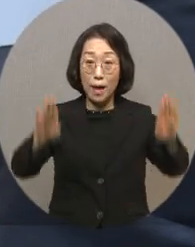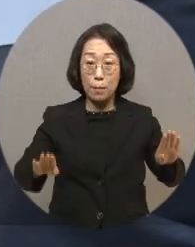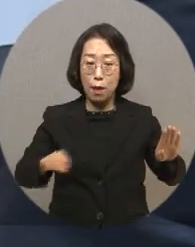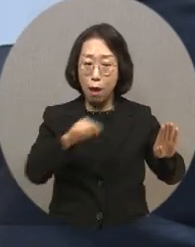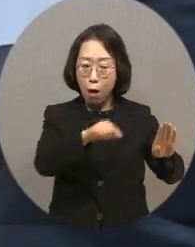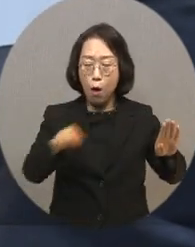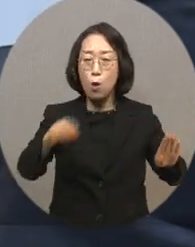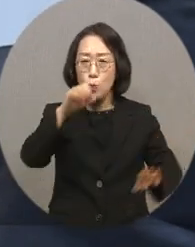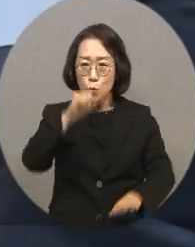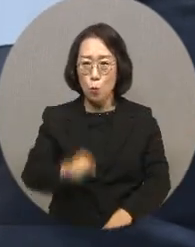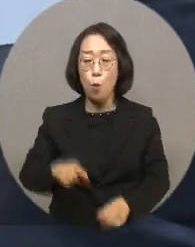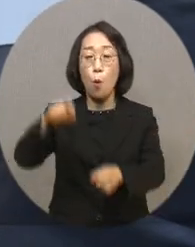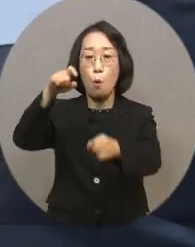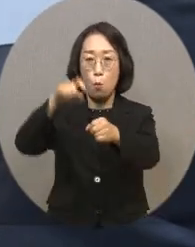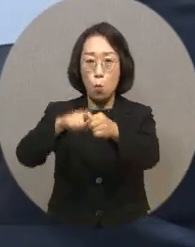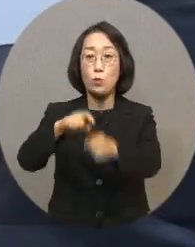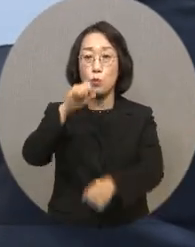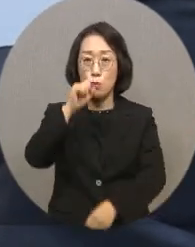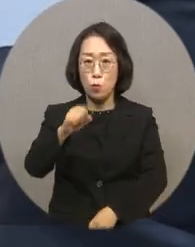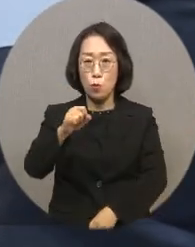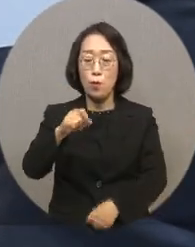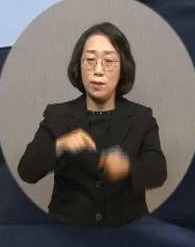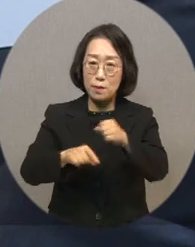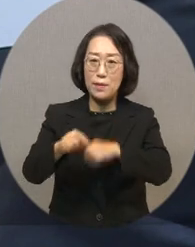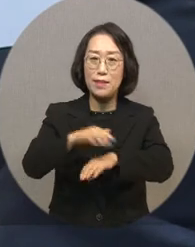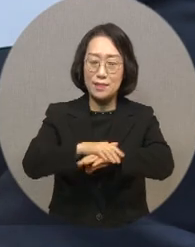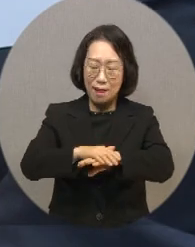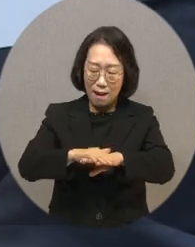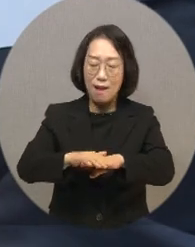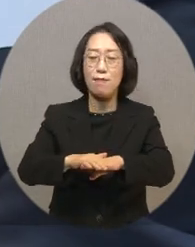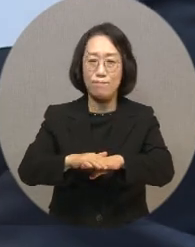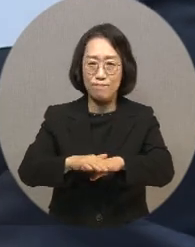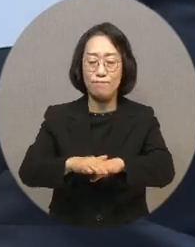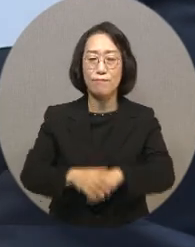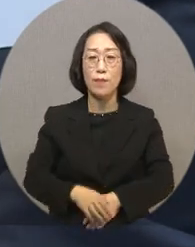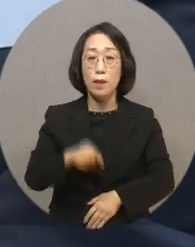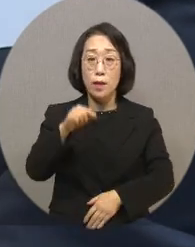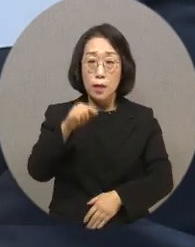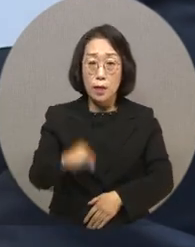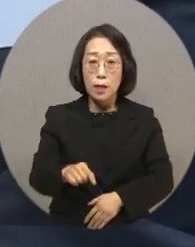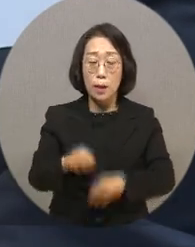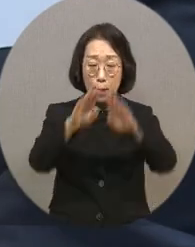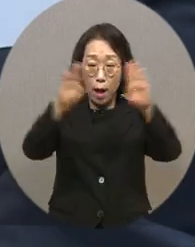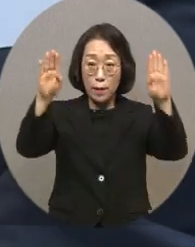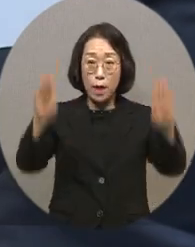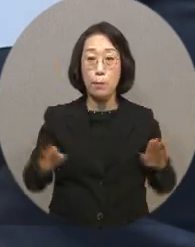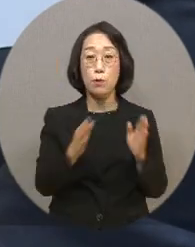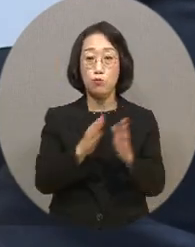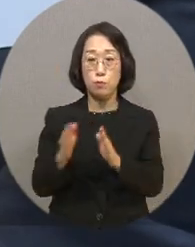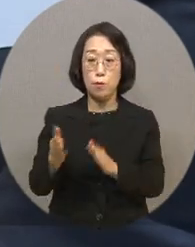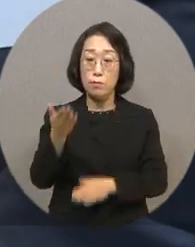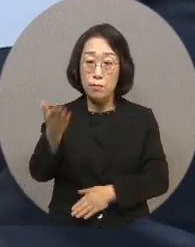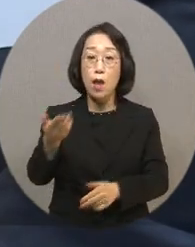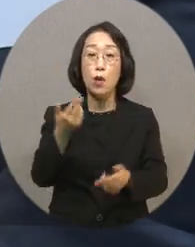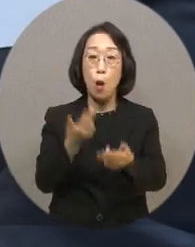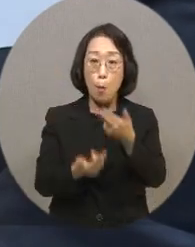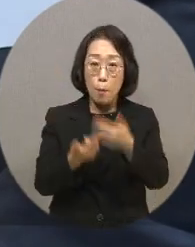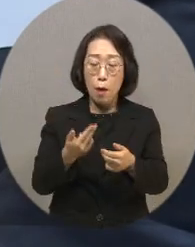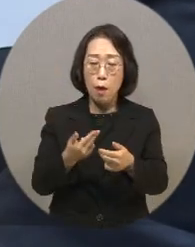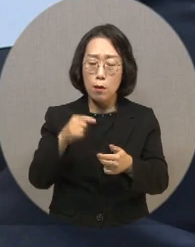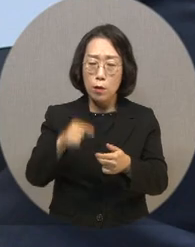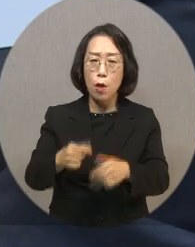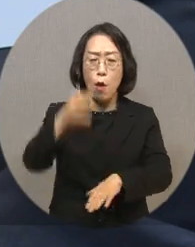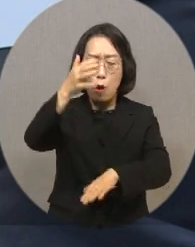좋고 취지도 정말 어떤 의미인지 잘 가슴에 와닿는데요. 이런 박람회를 준비한 협회에서는 이 박람회를 통해서